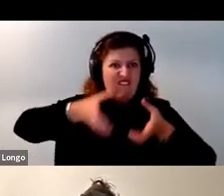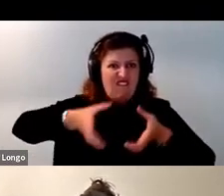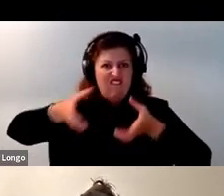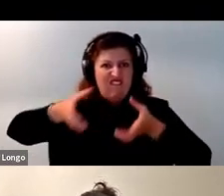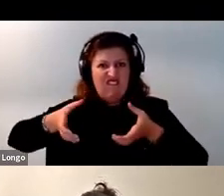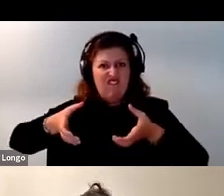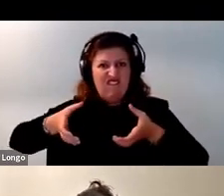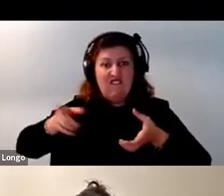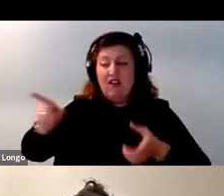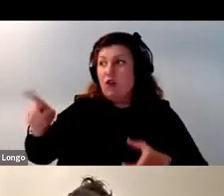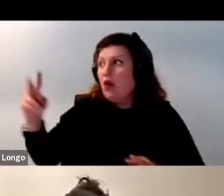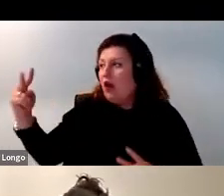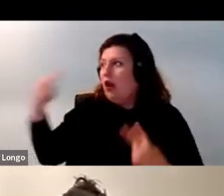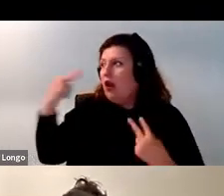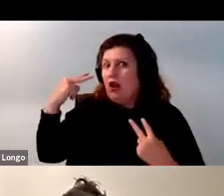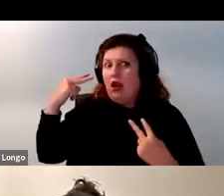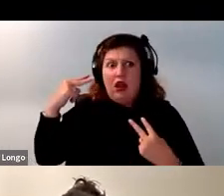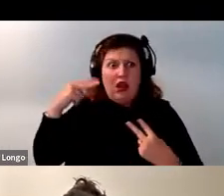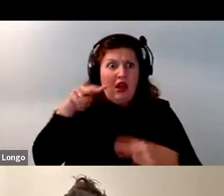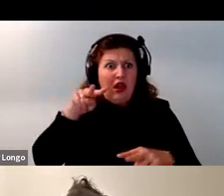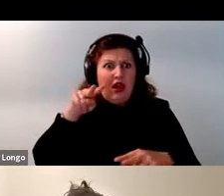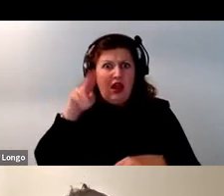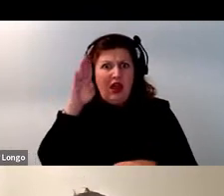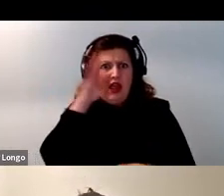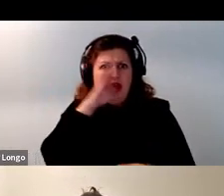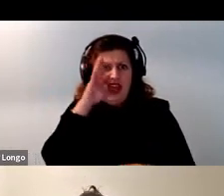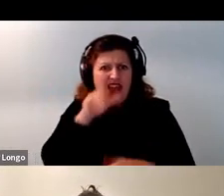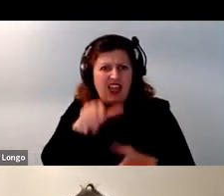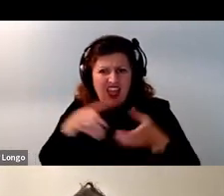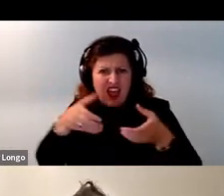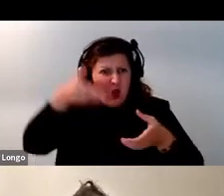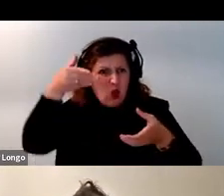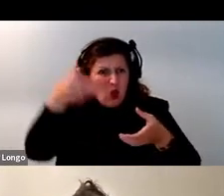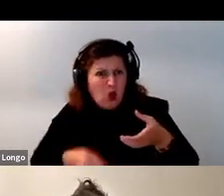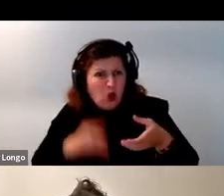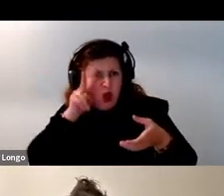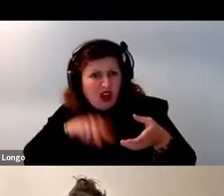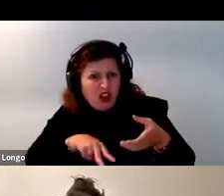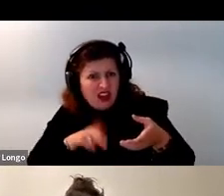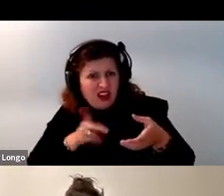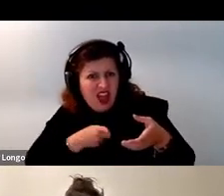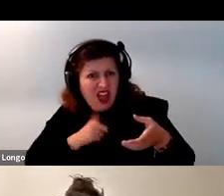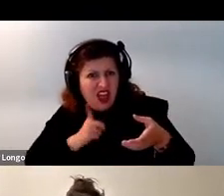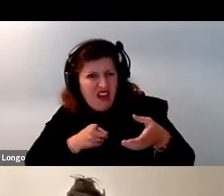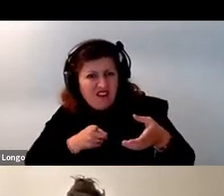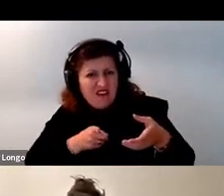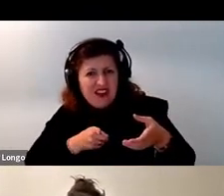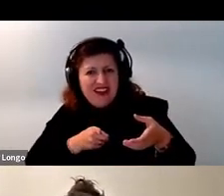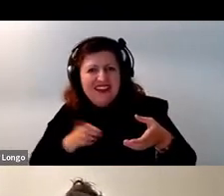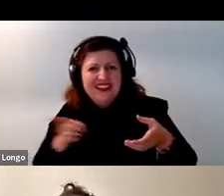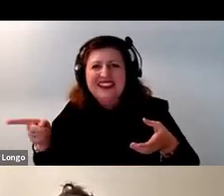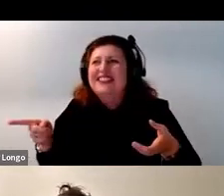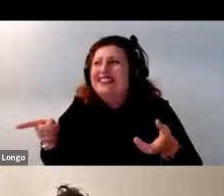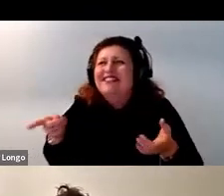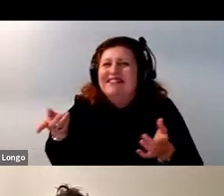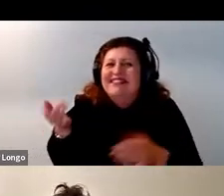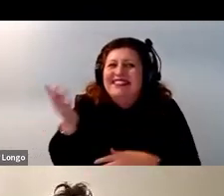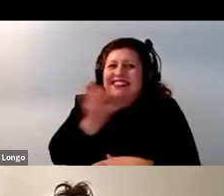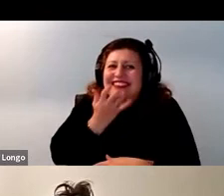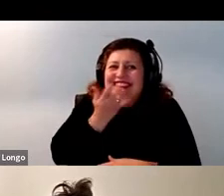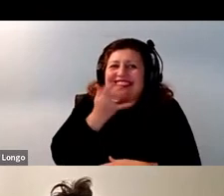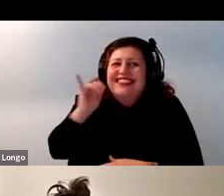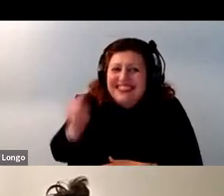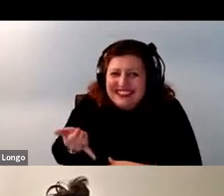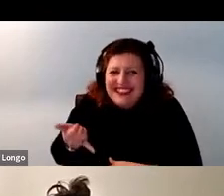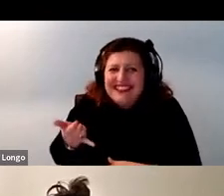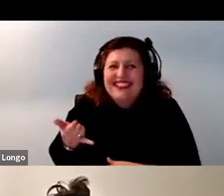ha guardato come per dire ma dobbiamo proprio leggerli, voi chi piace, giusto? Poi ovviamente anche